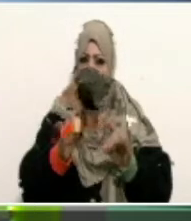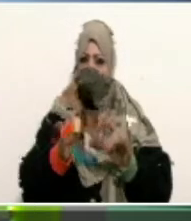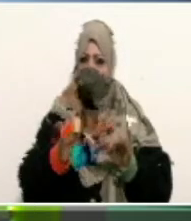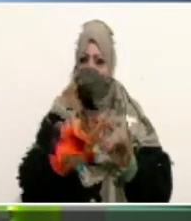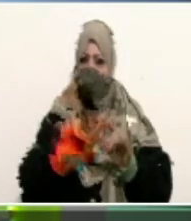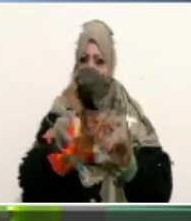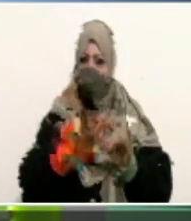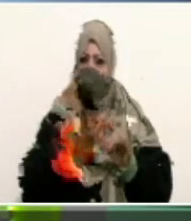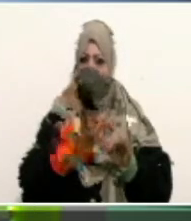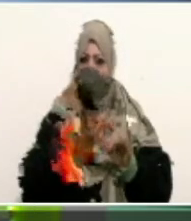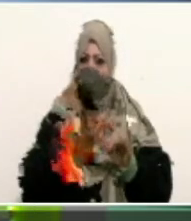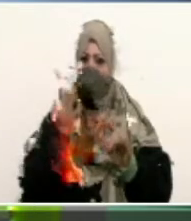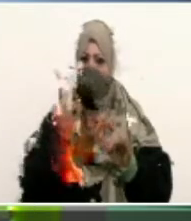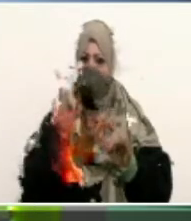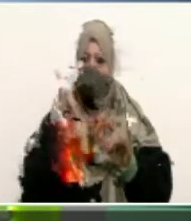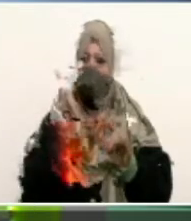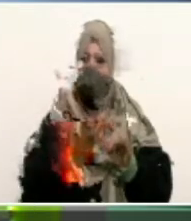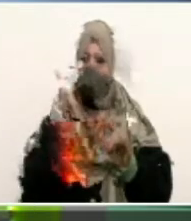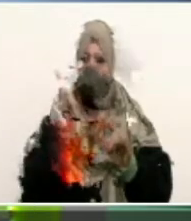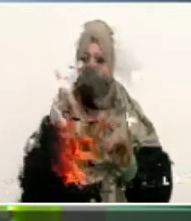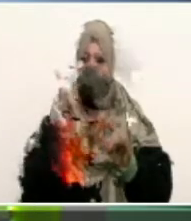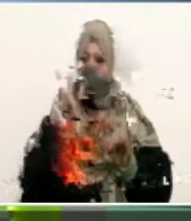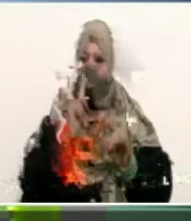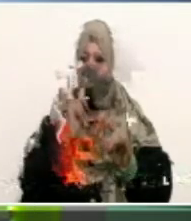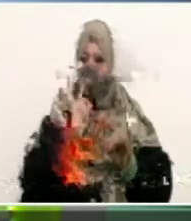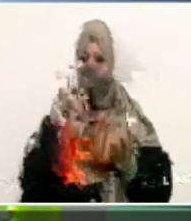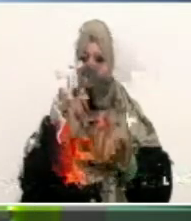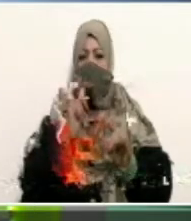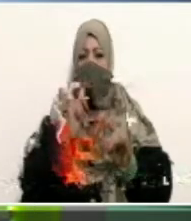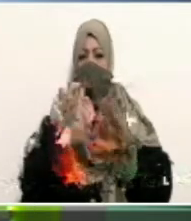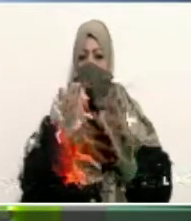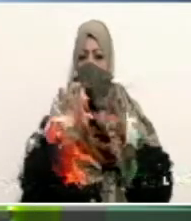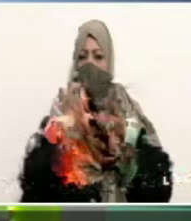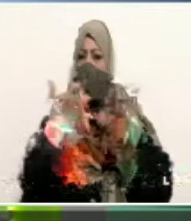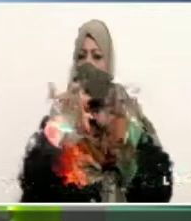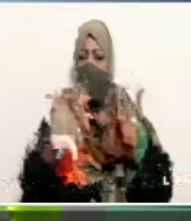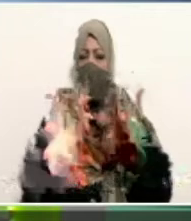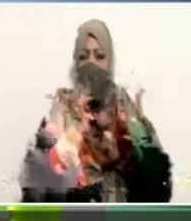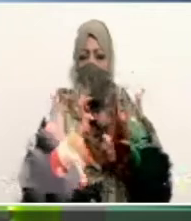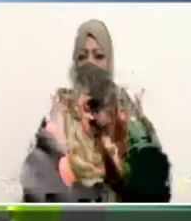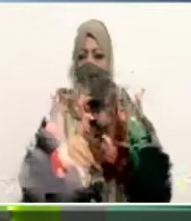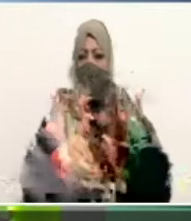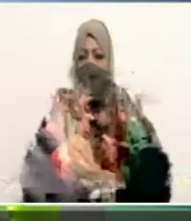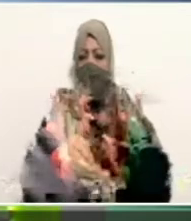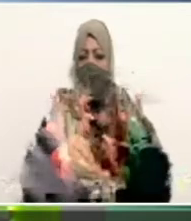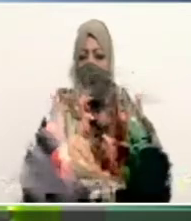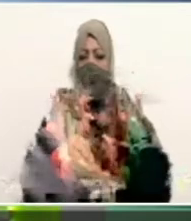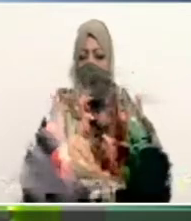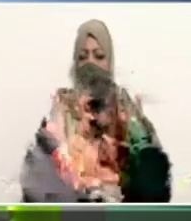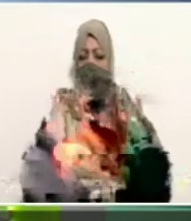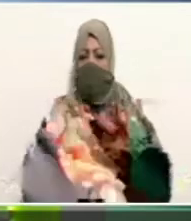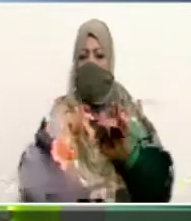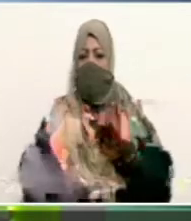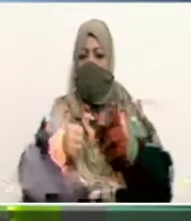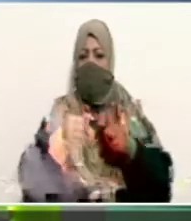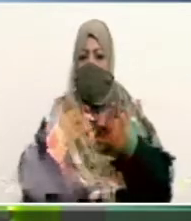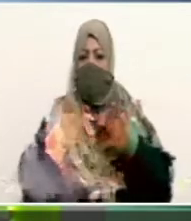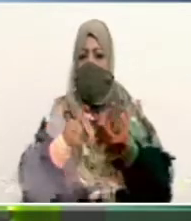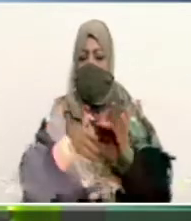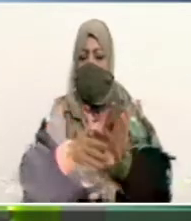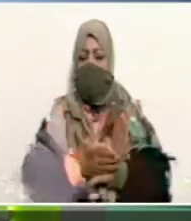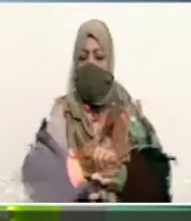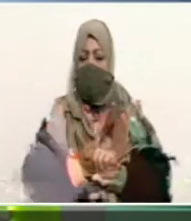ودع ما عنديش استطاعه. نعم ما عنديش استطاعه من ليس باستطاعتك، اشترطوا